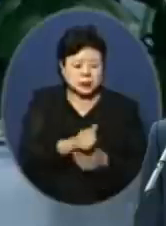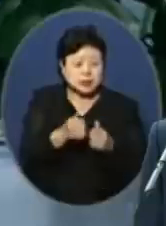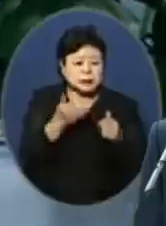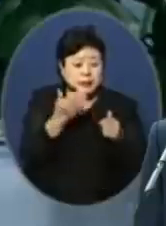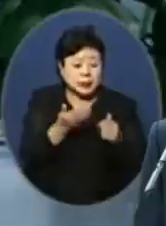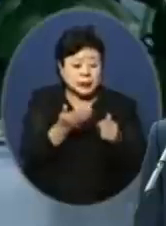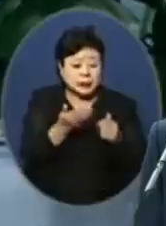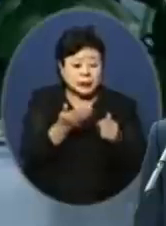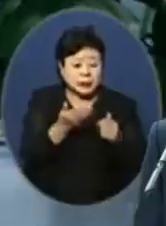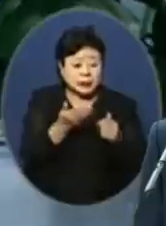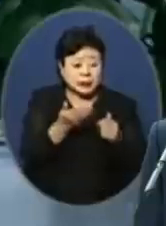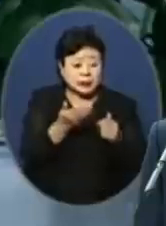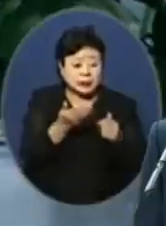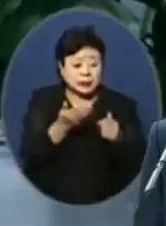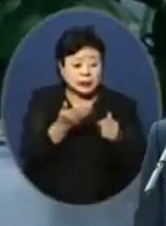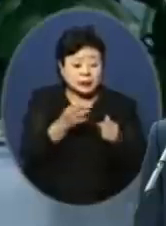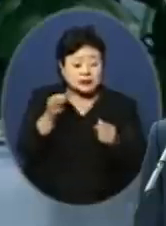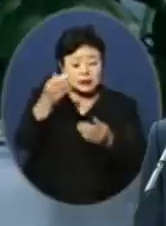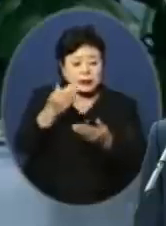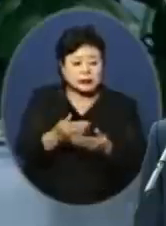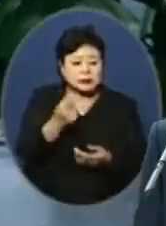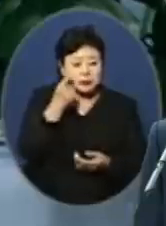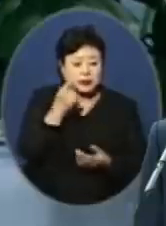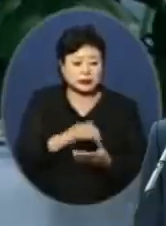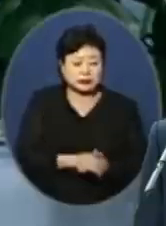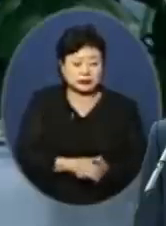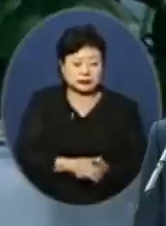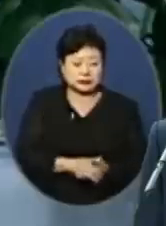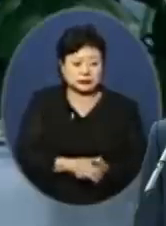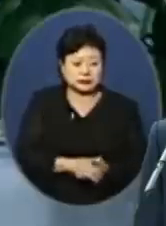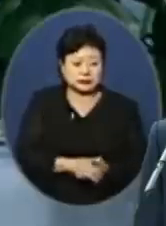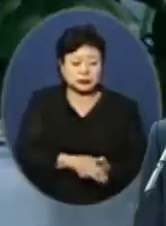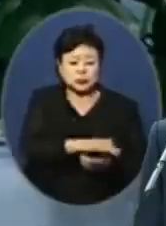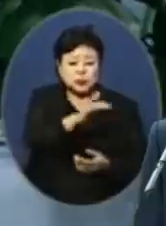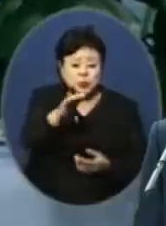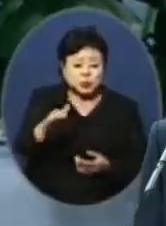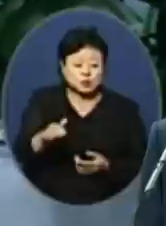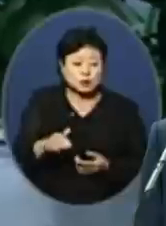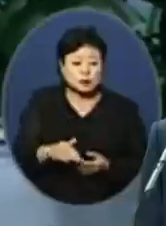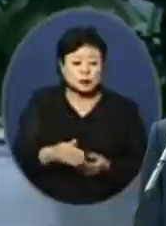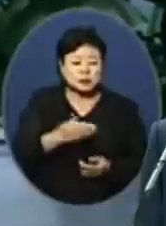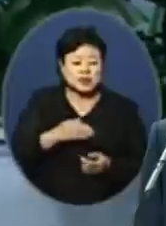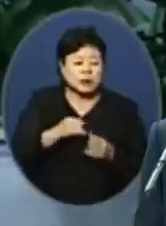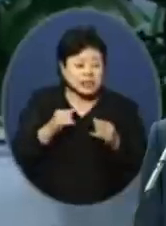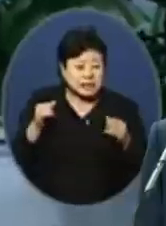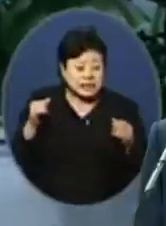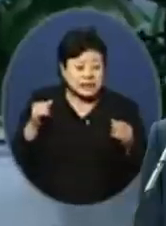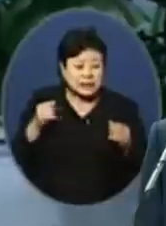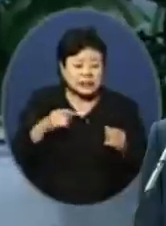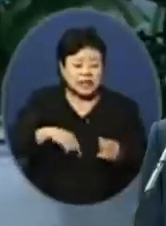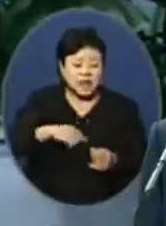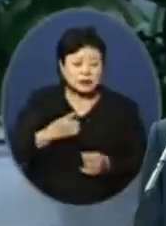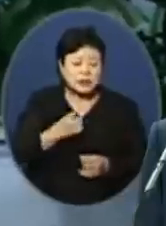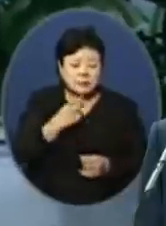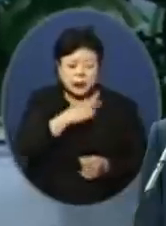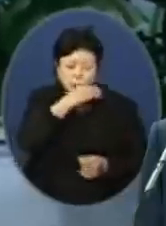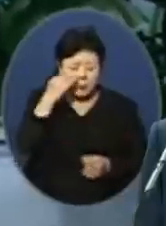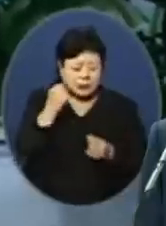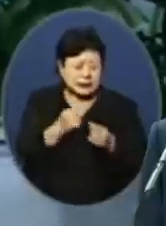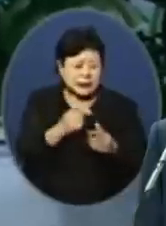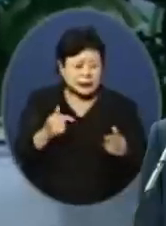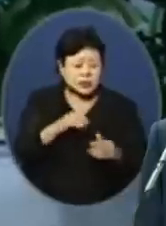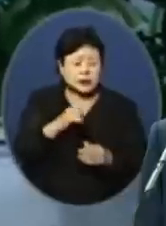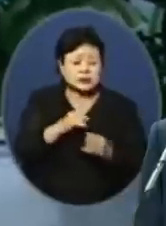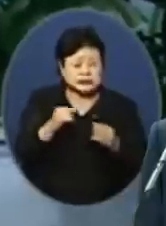하나님께 인정을 받지 못했습니다. 우리의 정의라는 것은 나만 올바르게 사는 것이 아니라